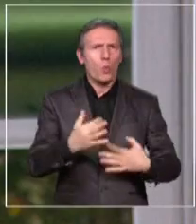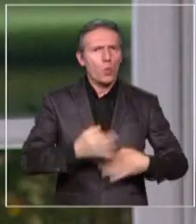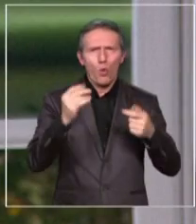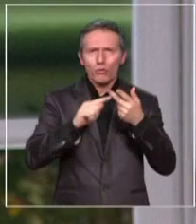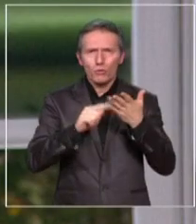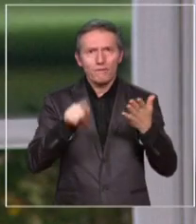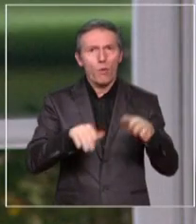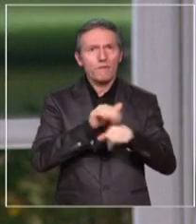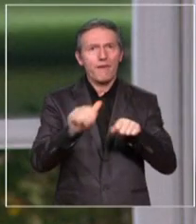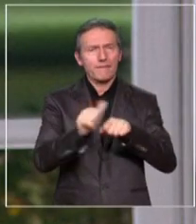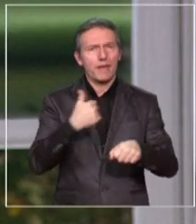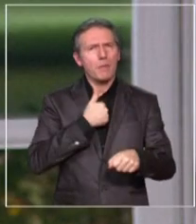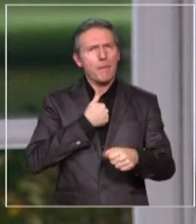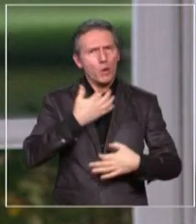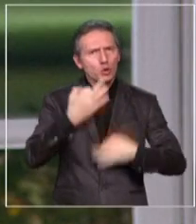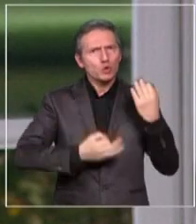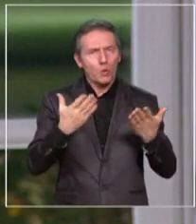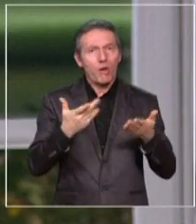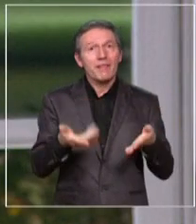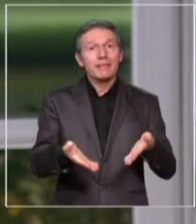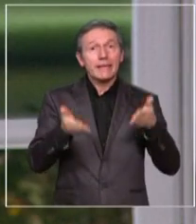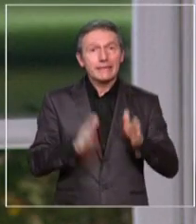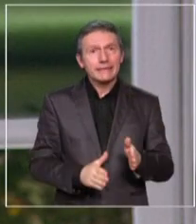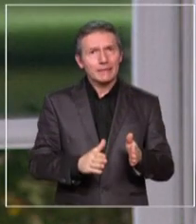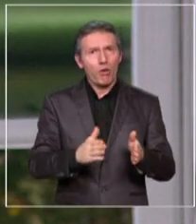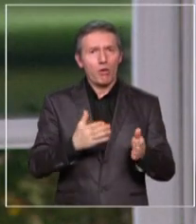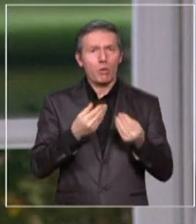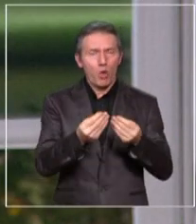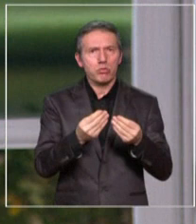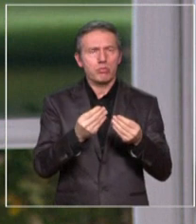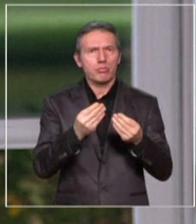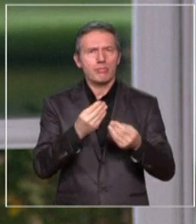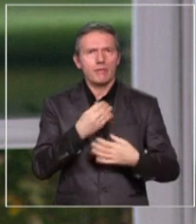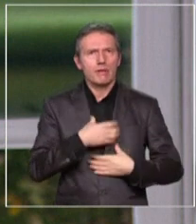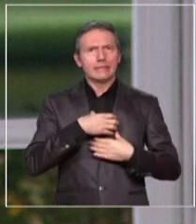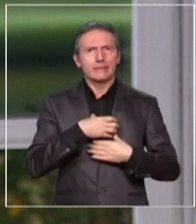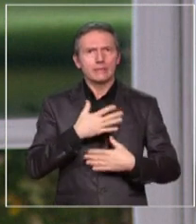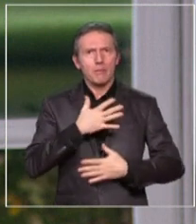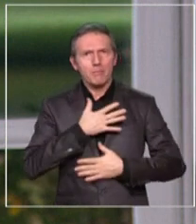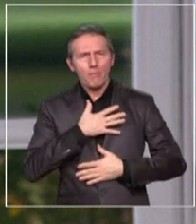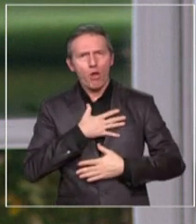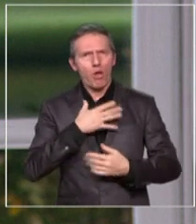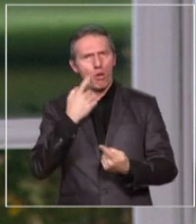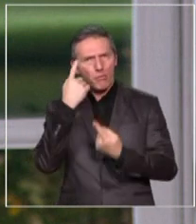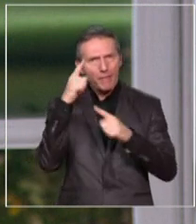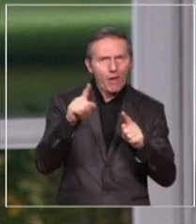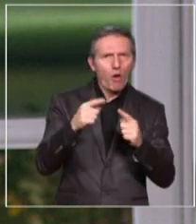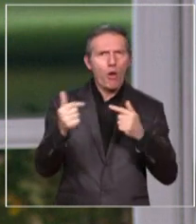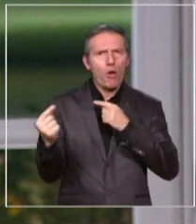je mesure aussi combien les décisions prises peuvent parfois heurtée suscité des craintes et des oppositions